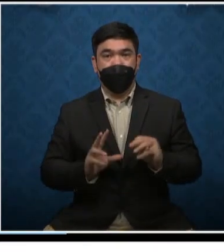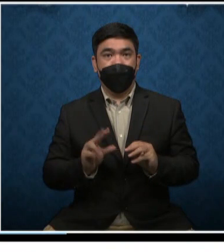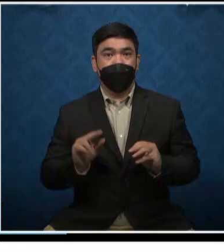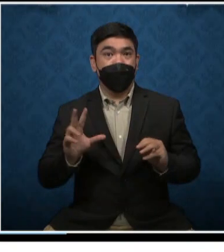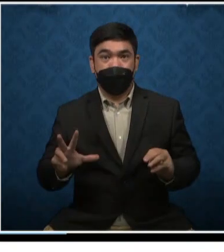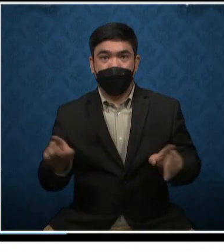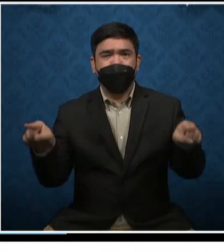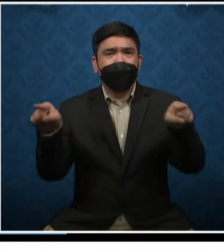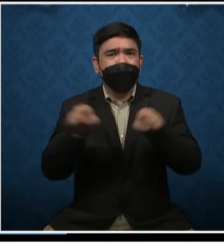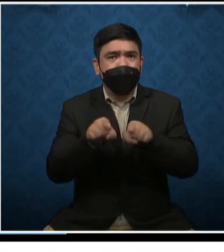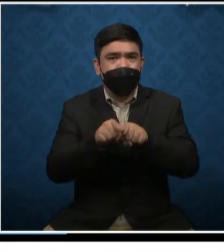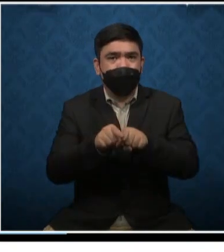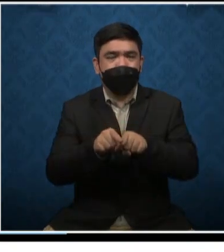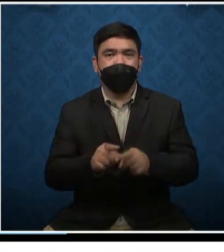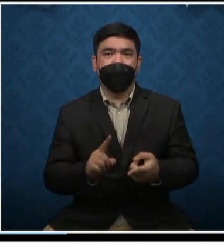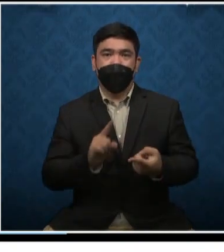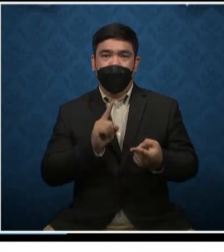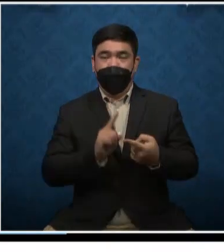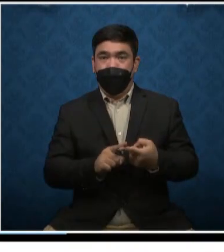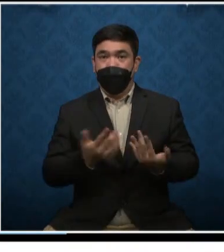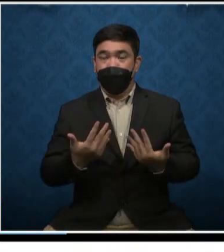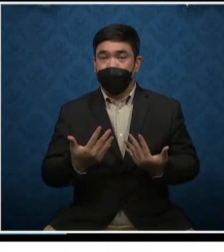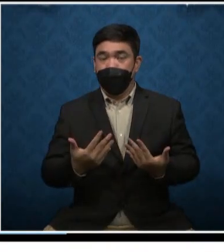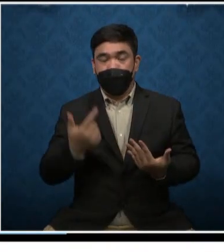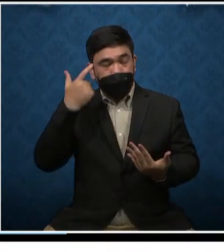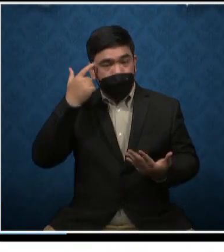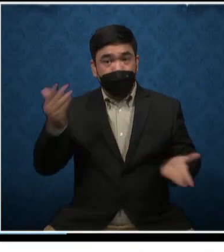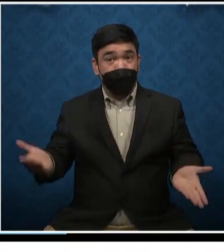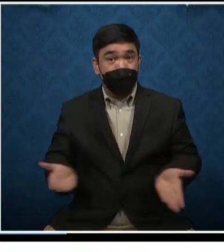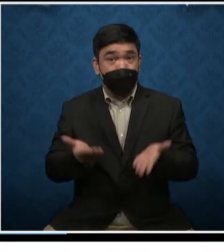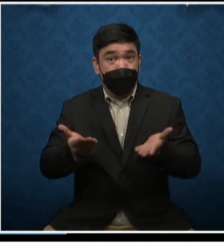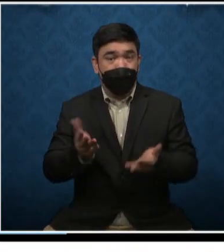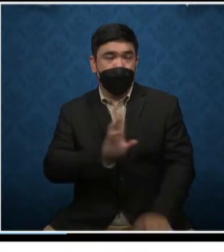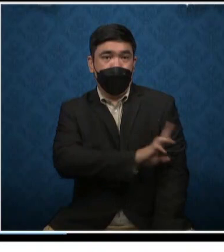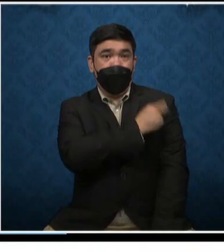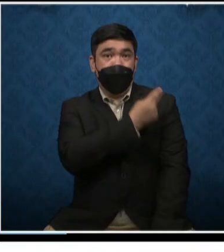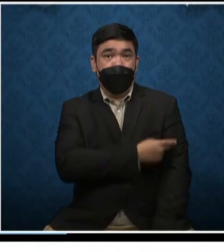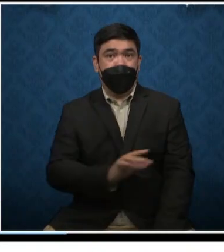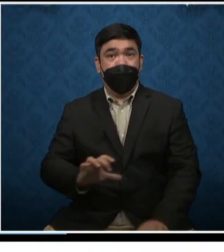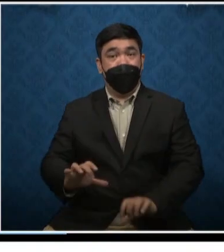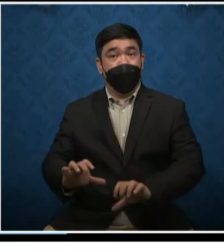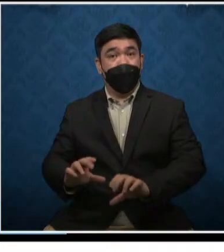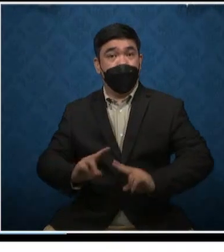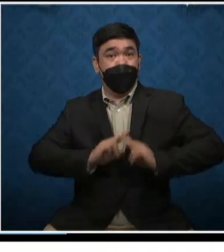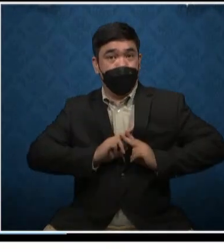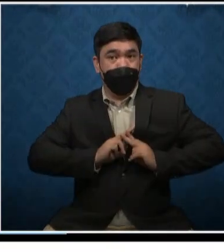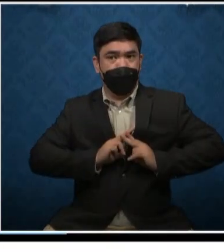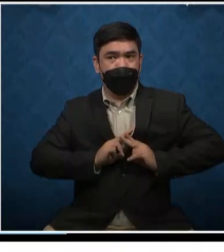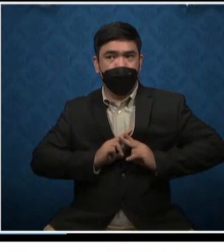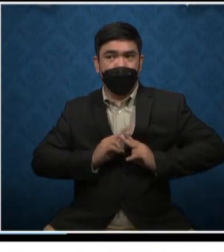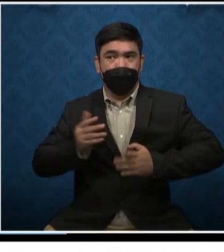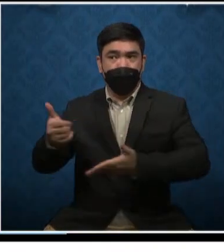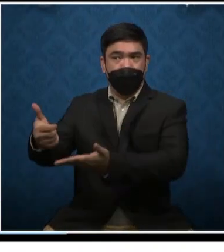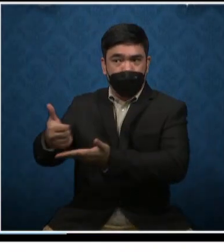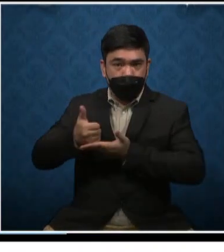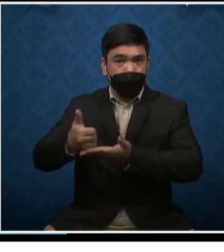33รวมทั้งจะส่งผลให้สถานพยาบาลของเอกชนเข้ามาช่วยแบ่งเบา